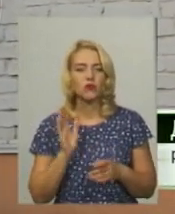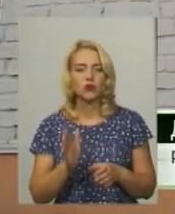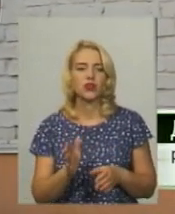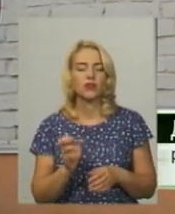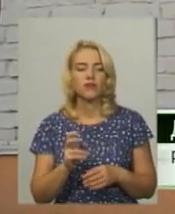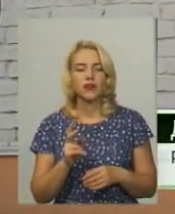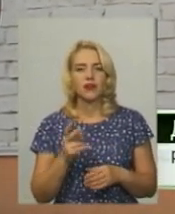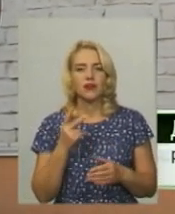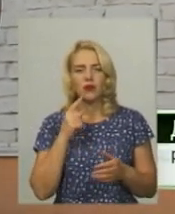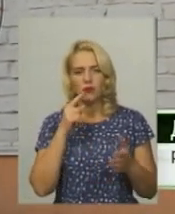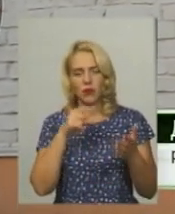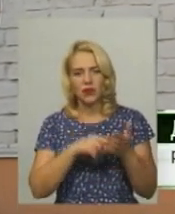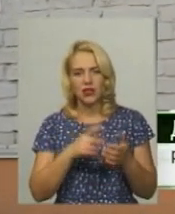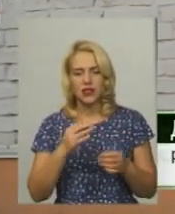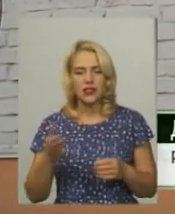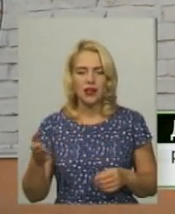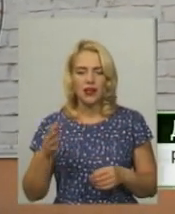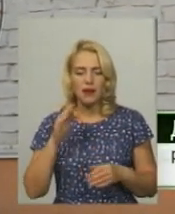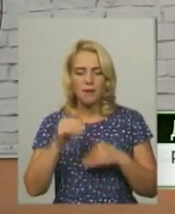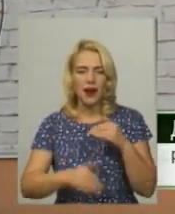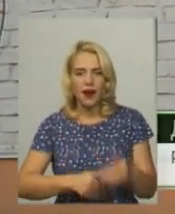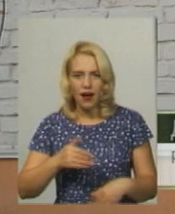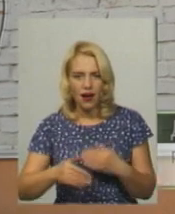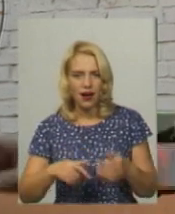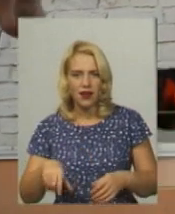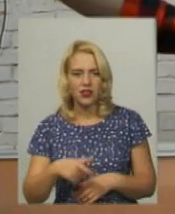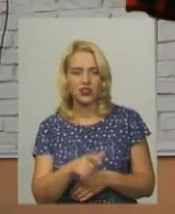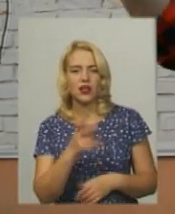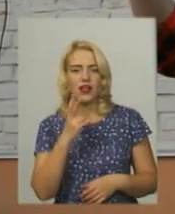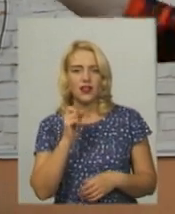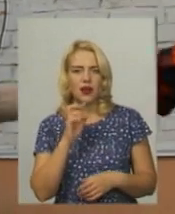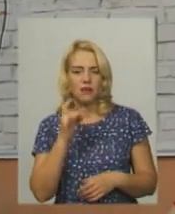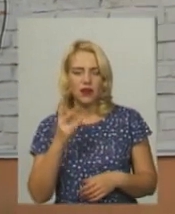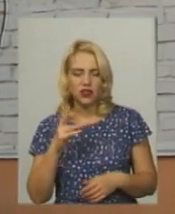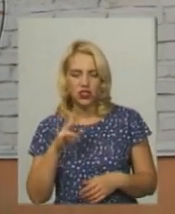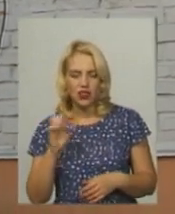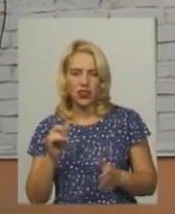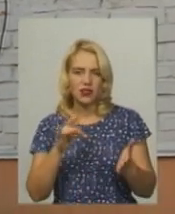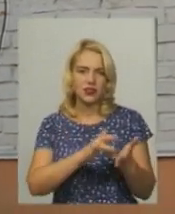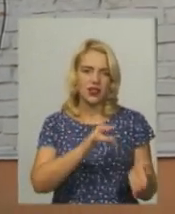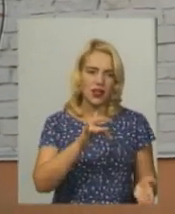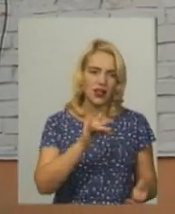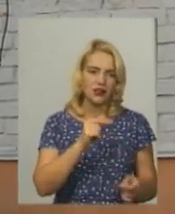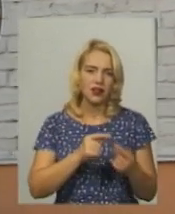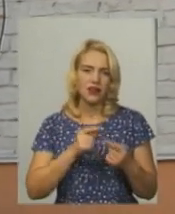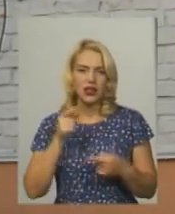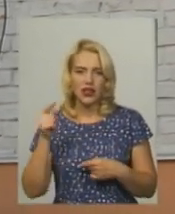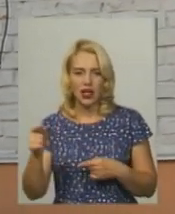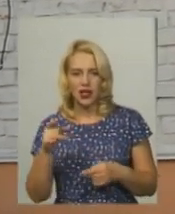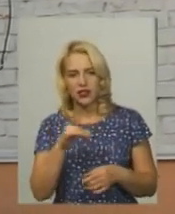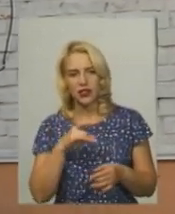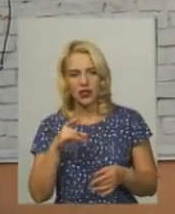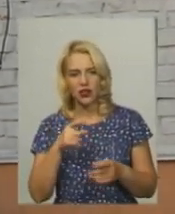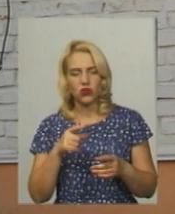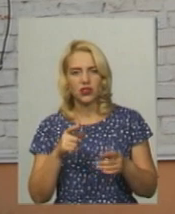це як в кадрі трапляється і набережна, так і пляж, так і центр, так і там віддалені райони всякі, як